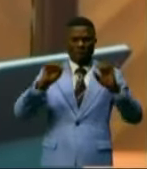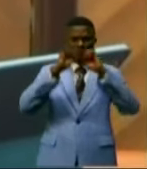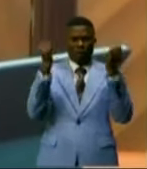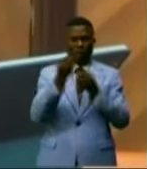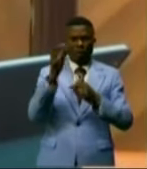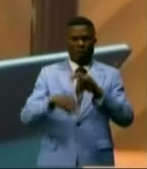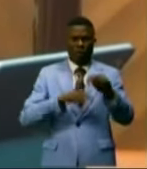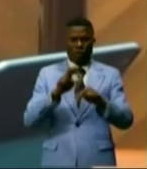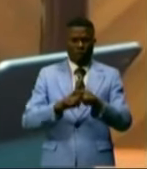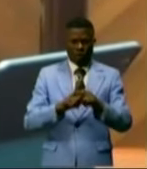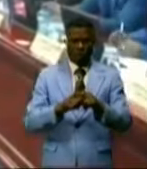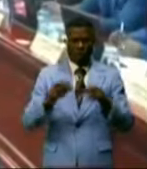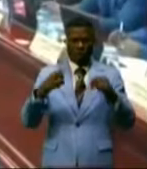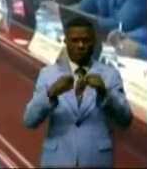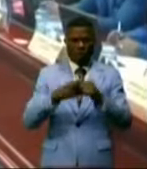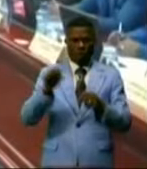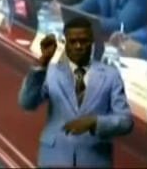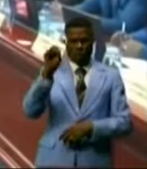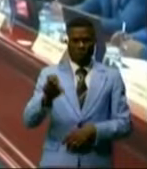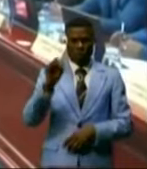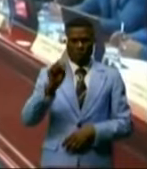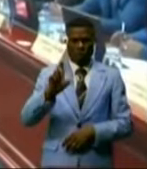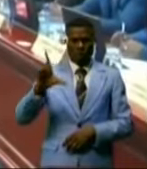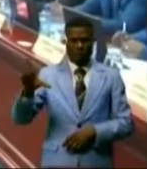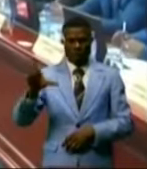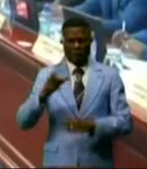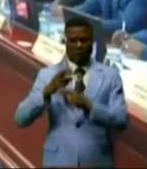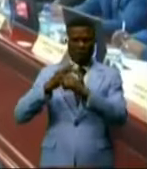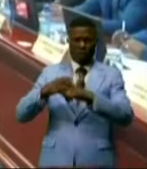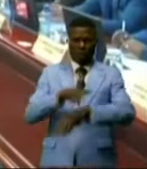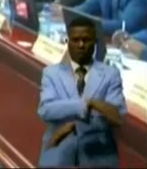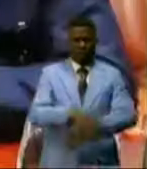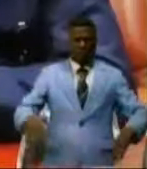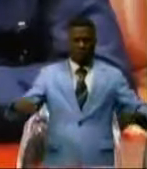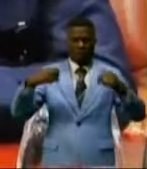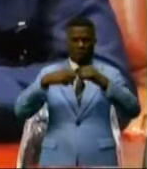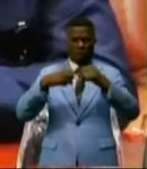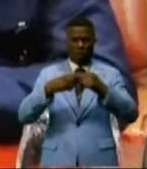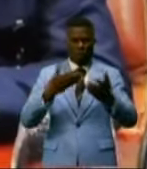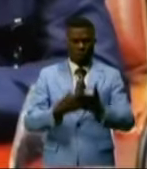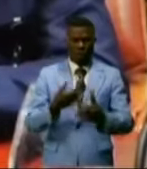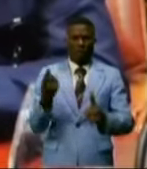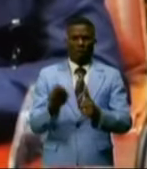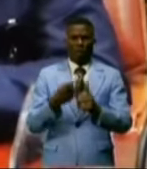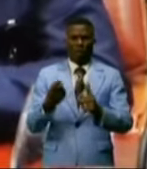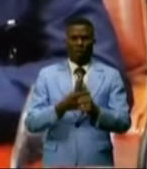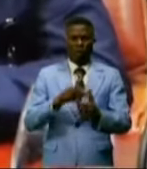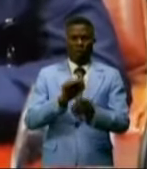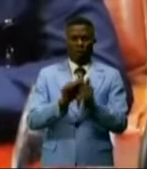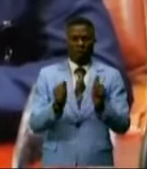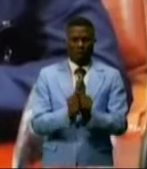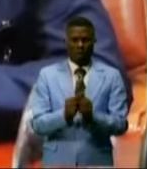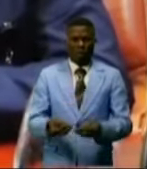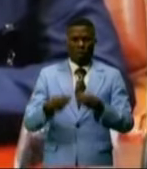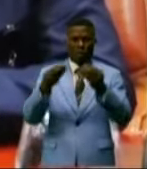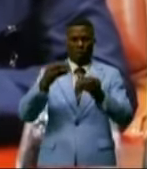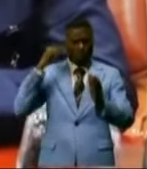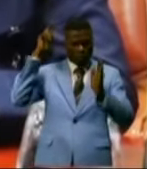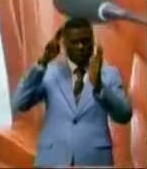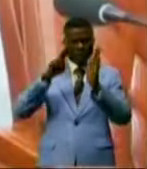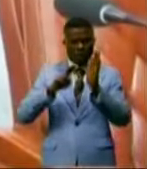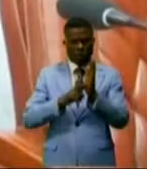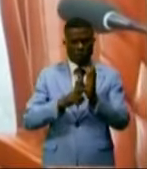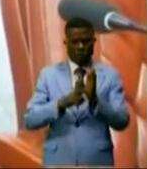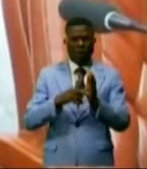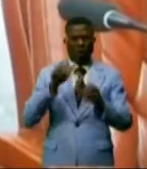nationale d'électricité dans la gestion de certains barrages hydroélectriques, particulièrement celui confié par le gouvernement et qui compte parmi